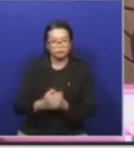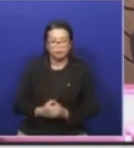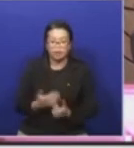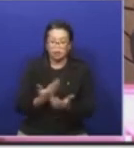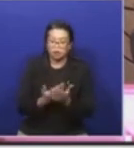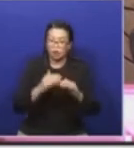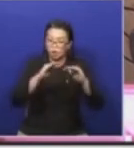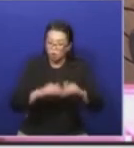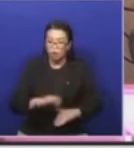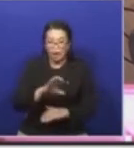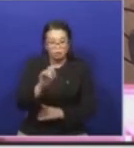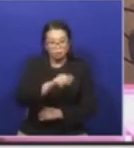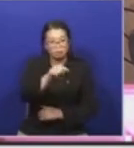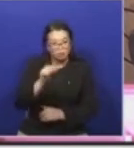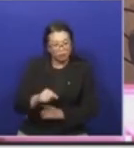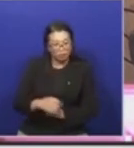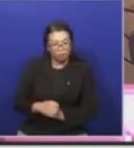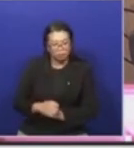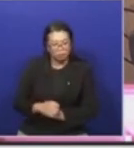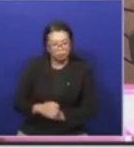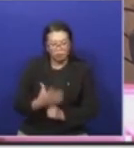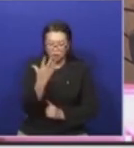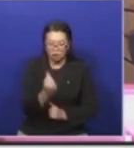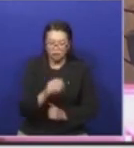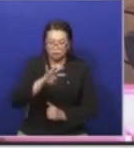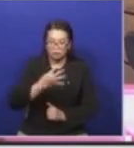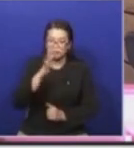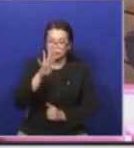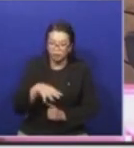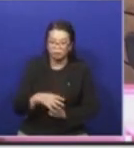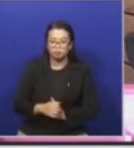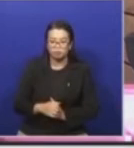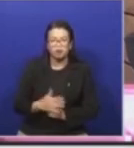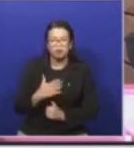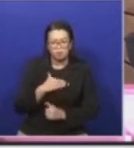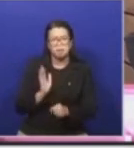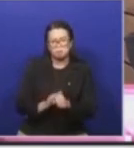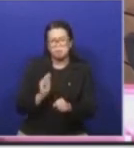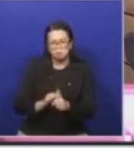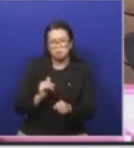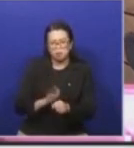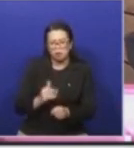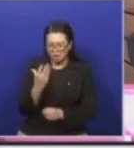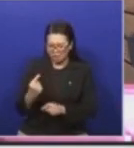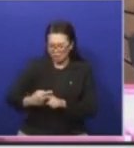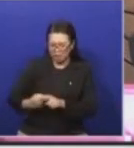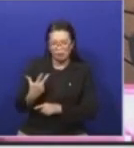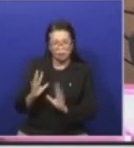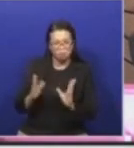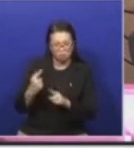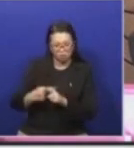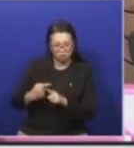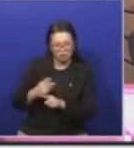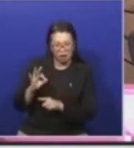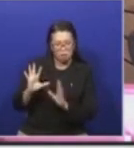าน 50% ตัดไป 44,000 เหลือ 44,000 เนี่ยผมว่าท่านเหลือเฟือครับเพราะท่านเอาตัวเลขม